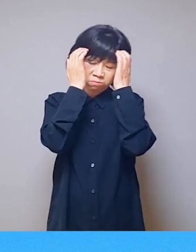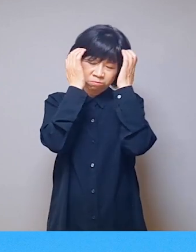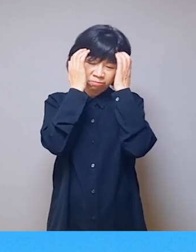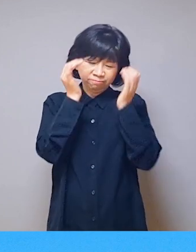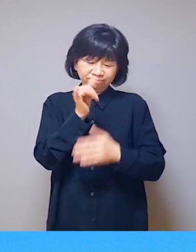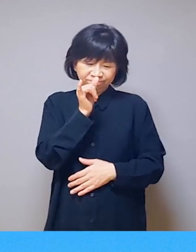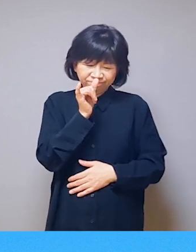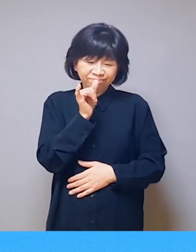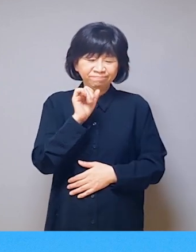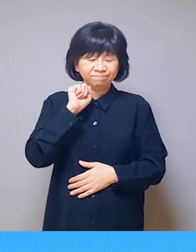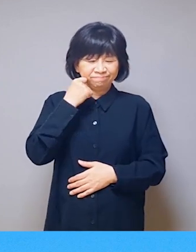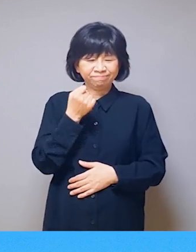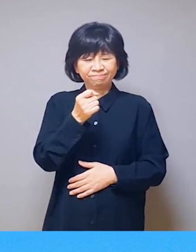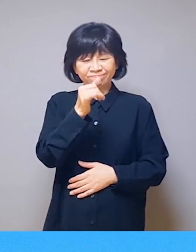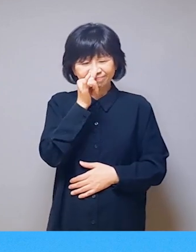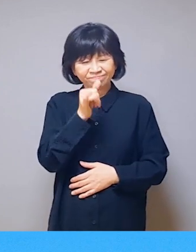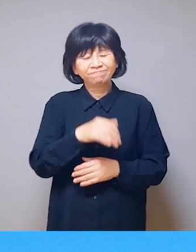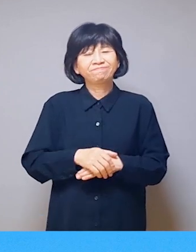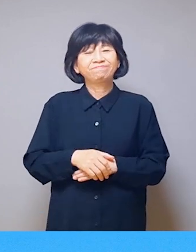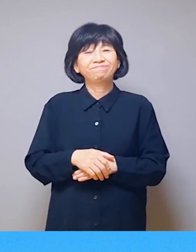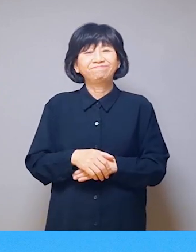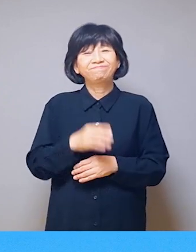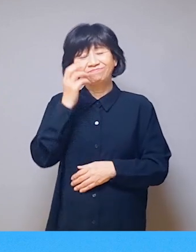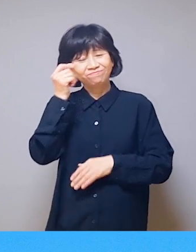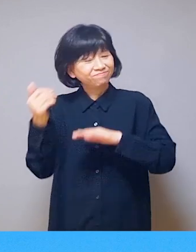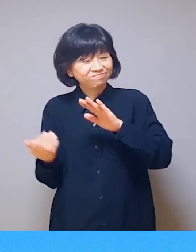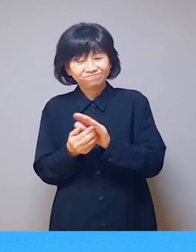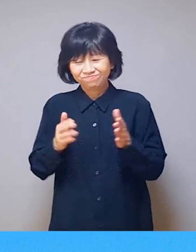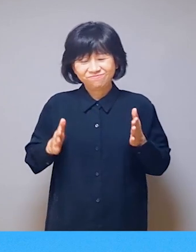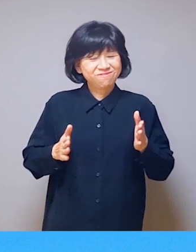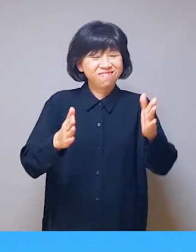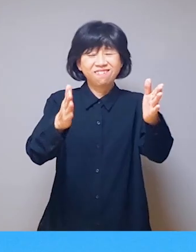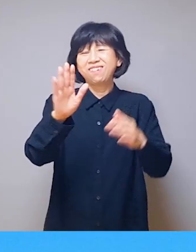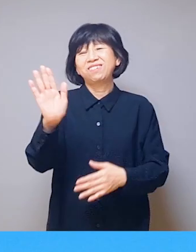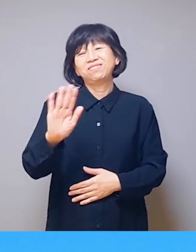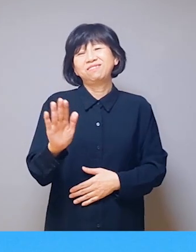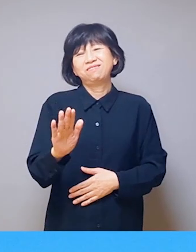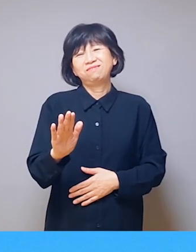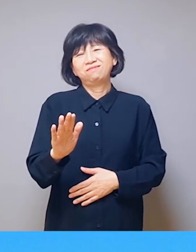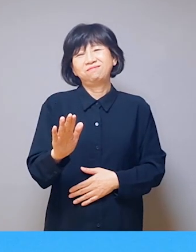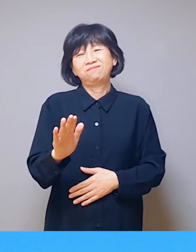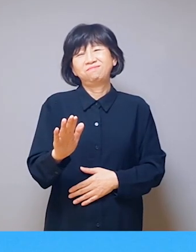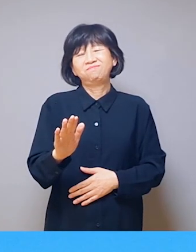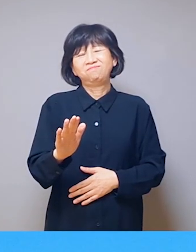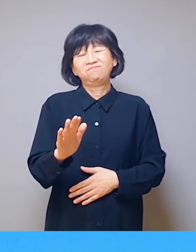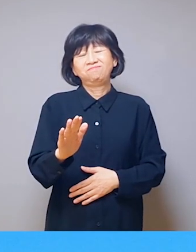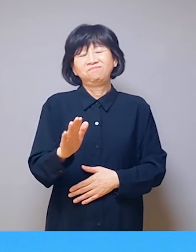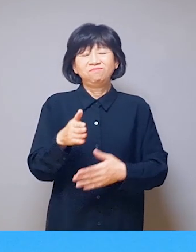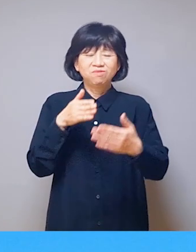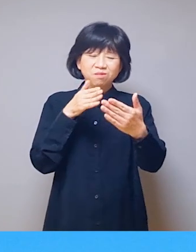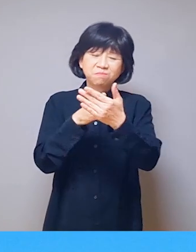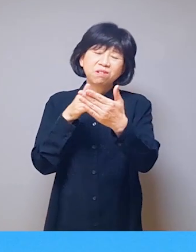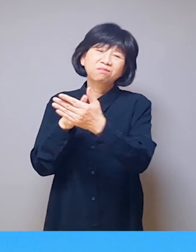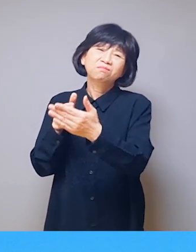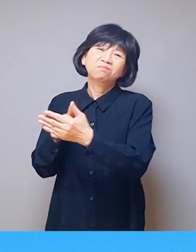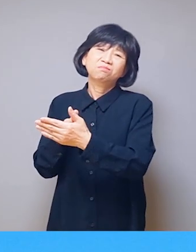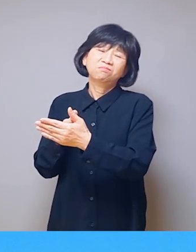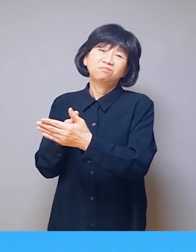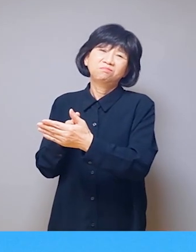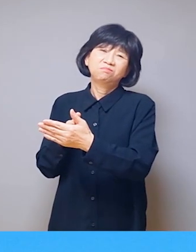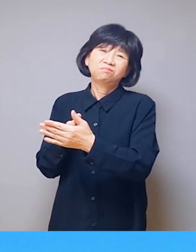걸림돌이 있는 거죠. 그 길이 쫙 뚫린 게 아니고 막혀 있는 거예요. 누가